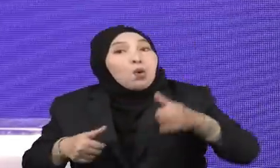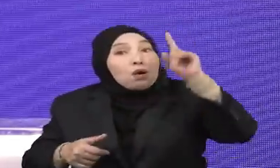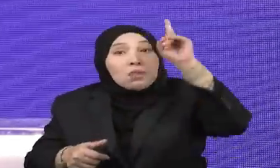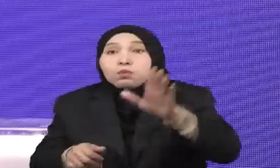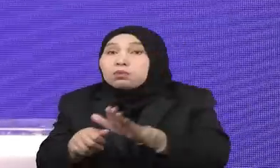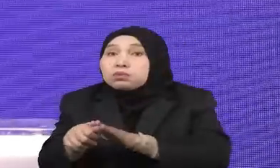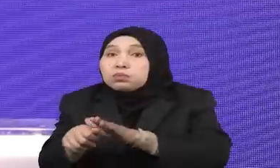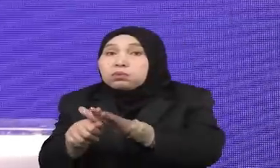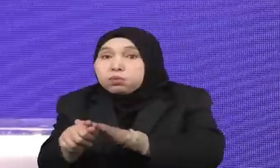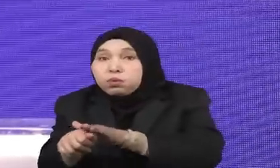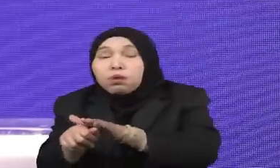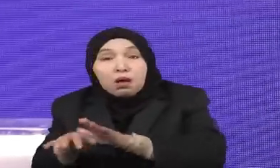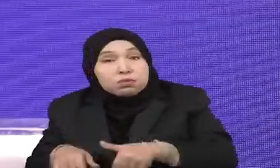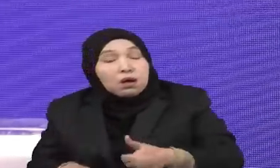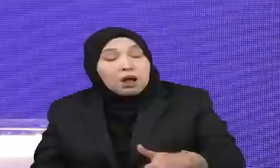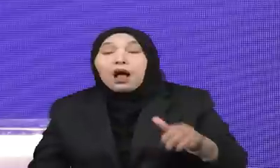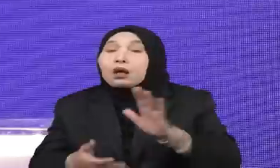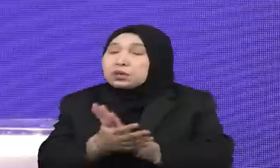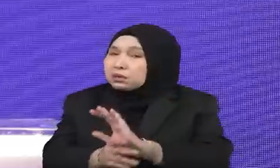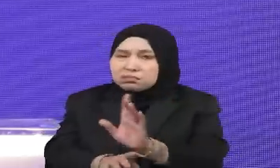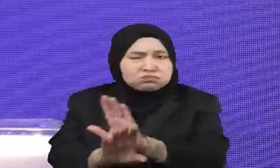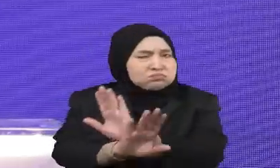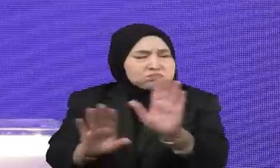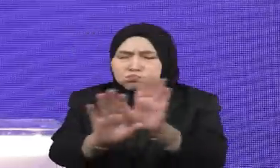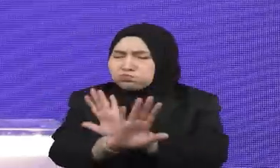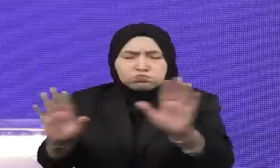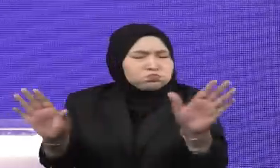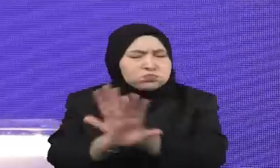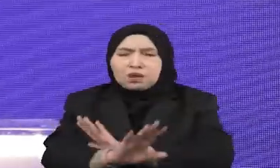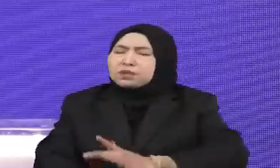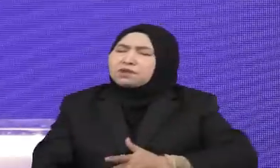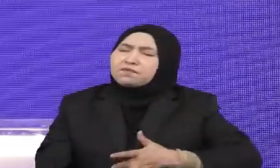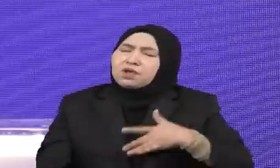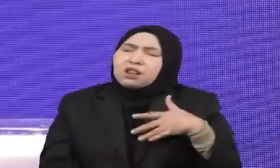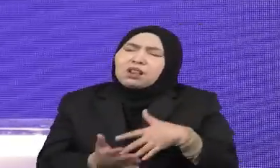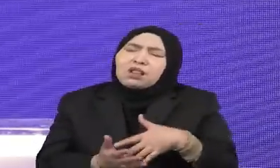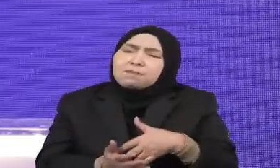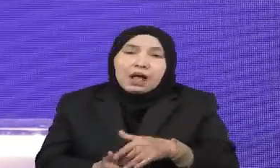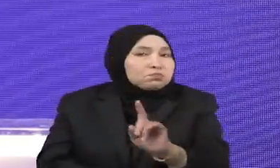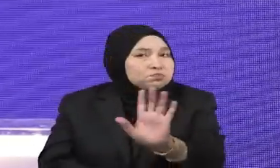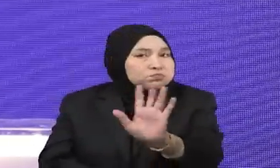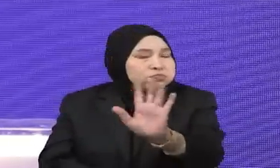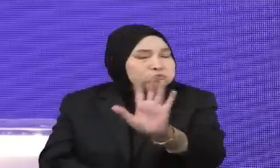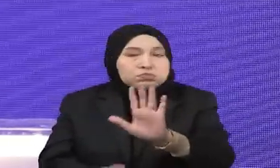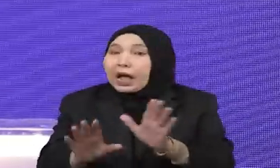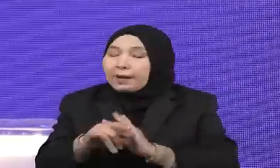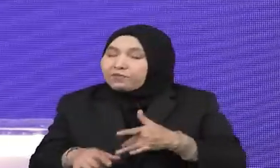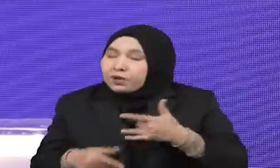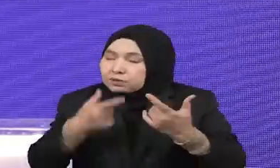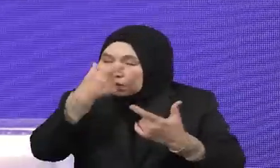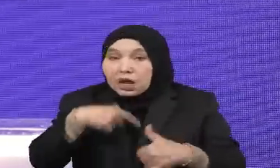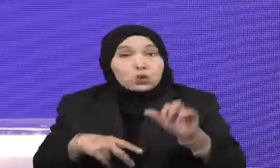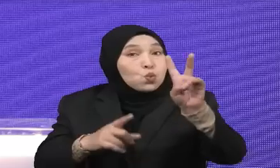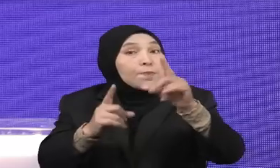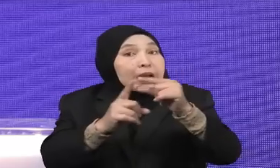menyatakan janganlah kamu merasa lemah dan janganlah kamu merasa sedih dua